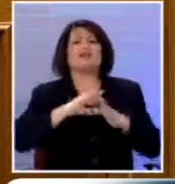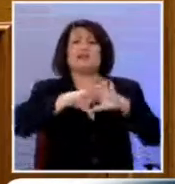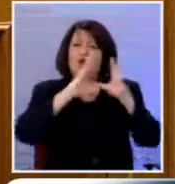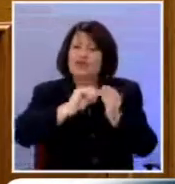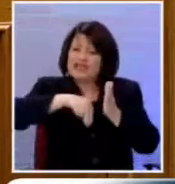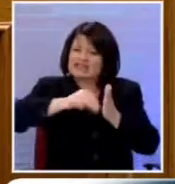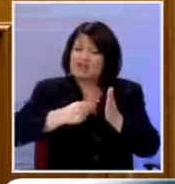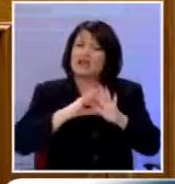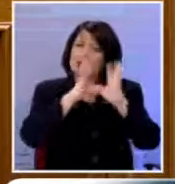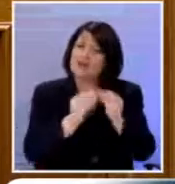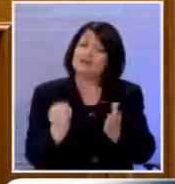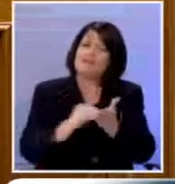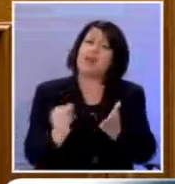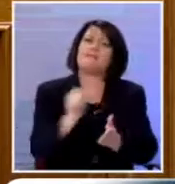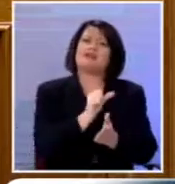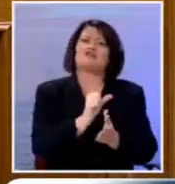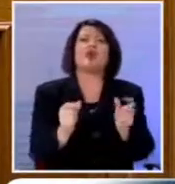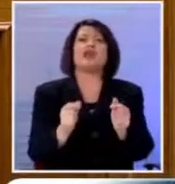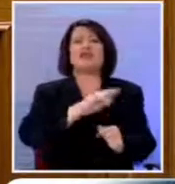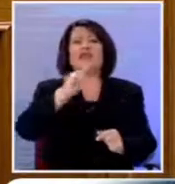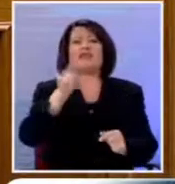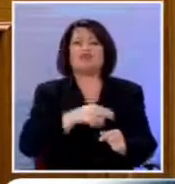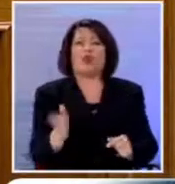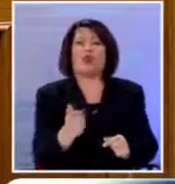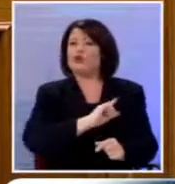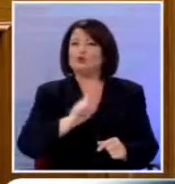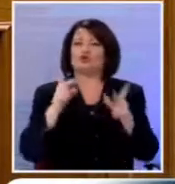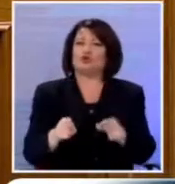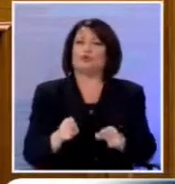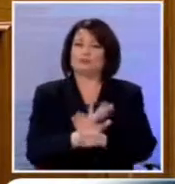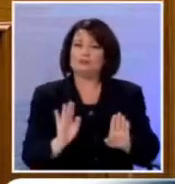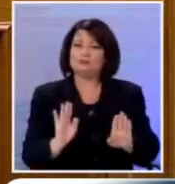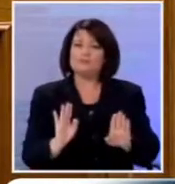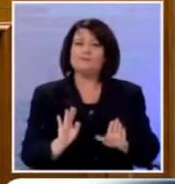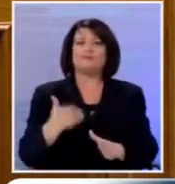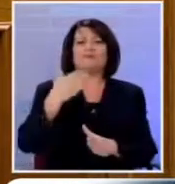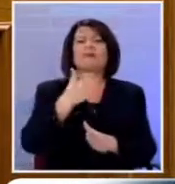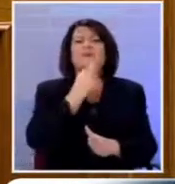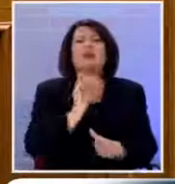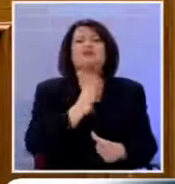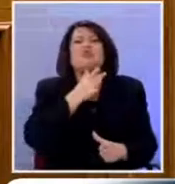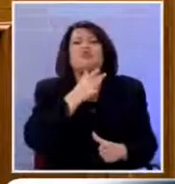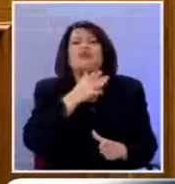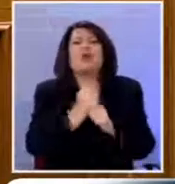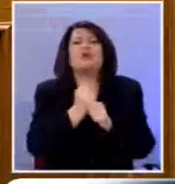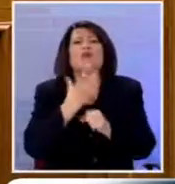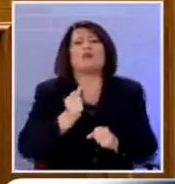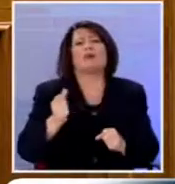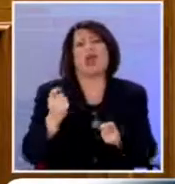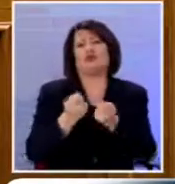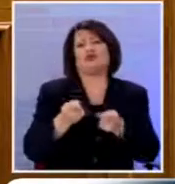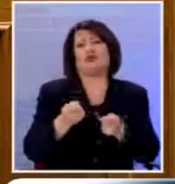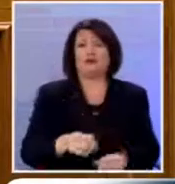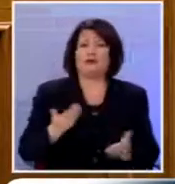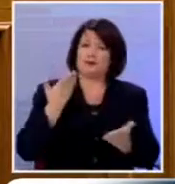συμβάσεων. Καταργούμε τις ρυθμίσεις για τις μαζικές απολύσεις και την ενοικίαση των εργαζομένων. Θα